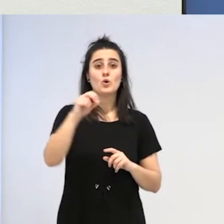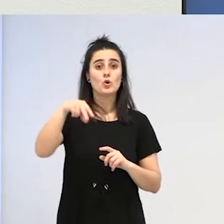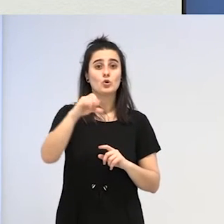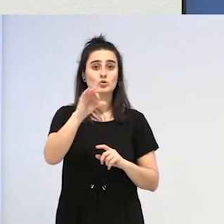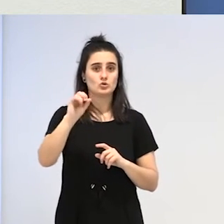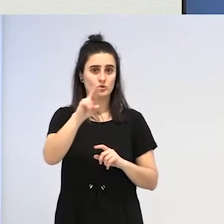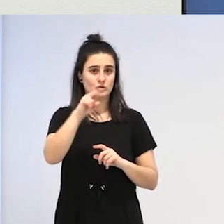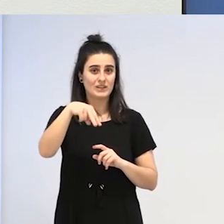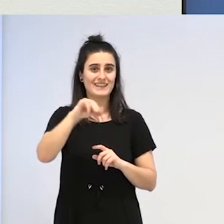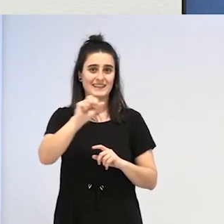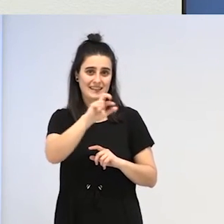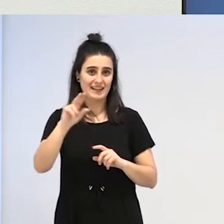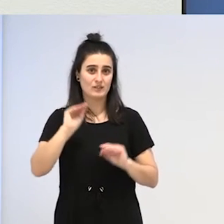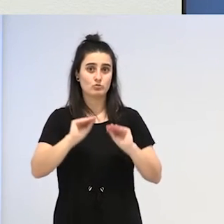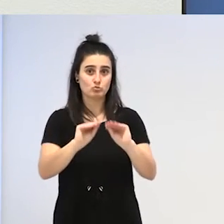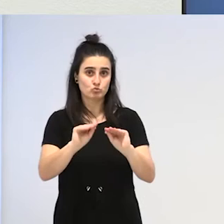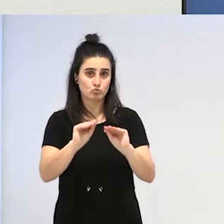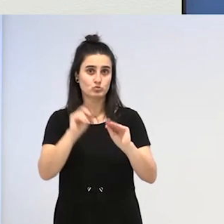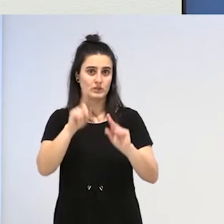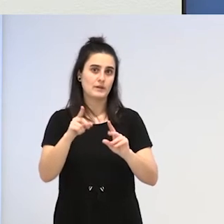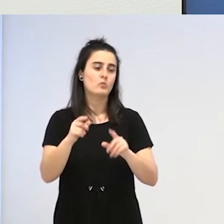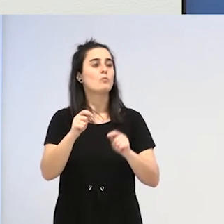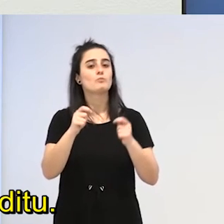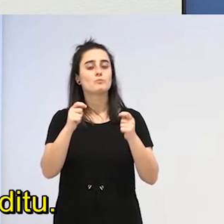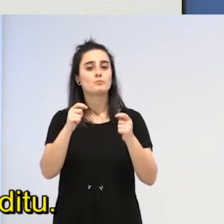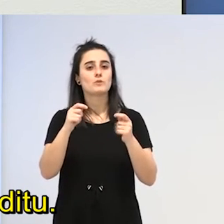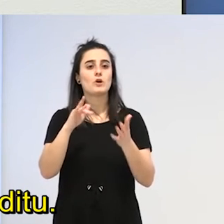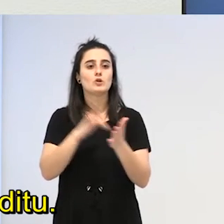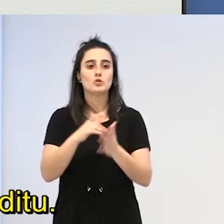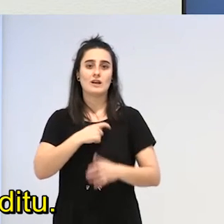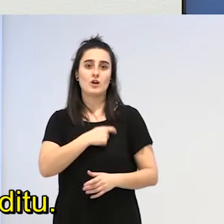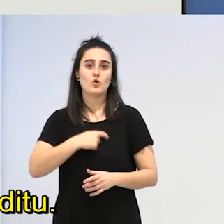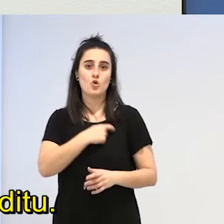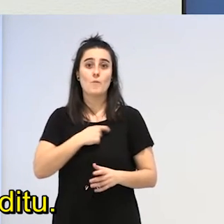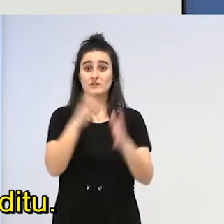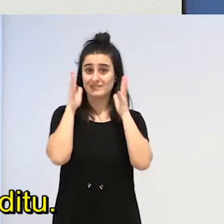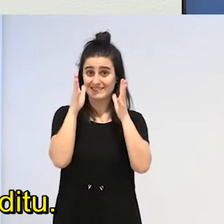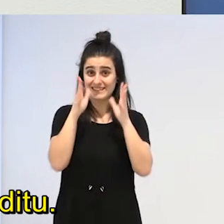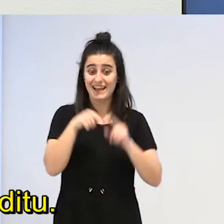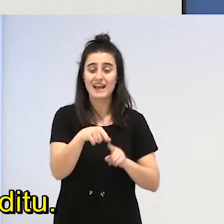argitaletxearen batzordea aukulari baten barnean dago eta zenbait lana ere